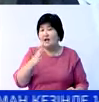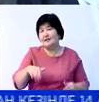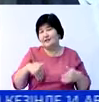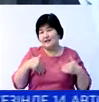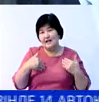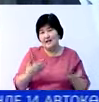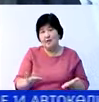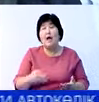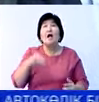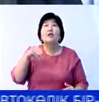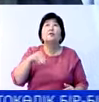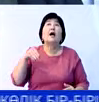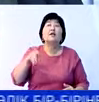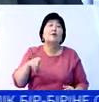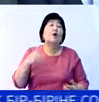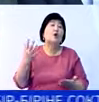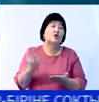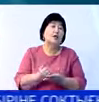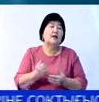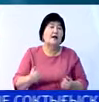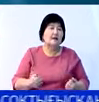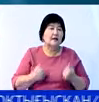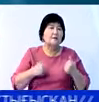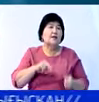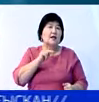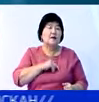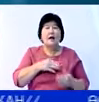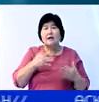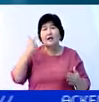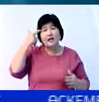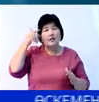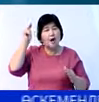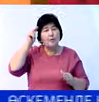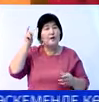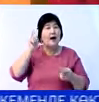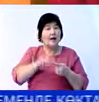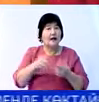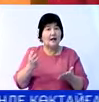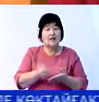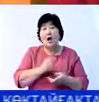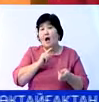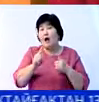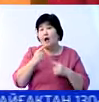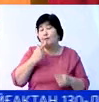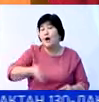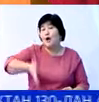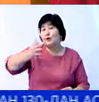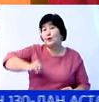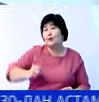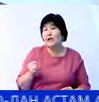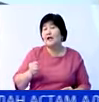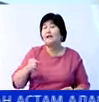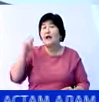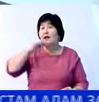тілейміз. Темірхан Тебегенов мұндай жетістікке әрине тынымсыз еңбекпен, терең білімнің арқасында жетті. Конференцияда сөз алған замандастары мен